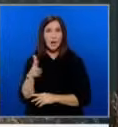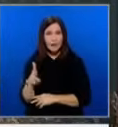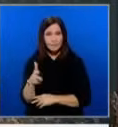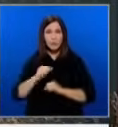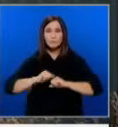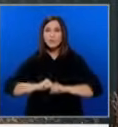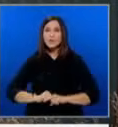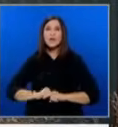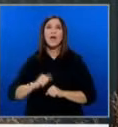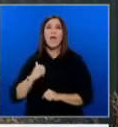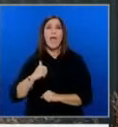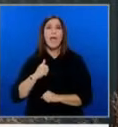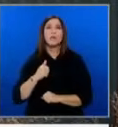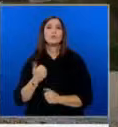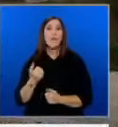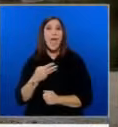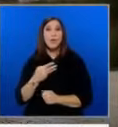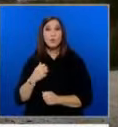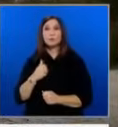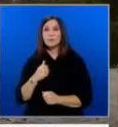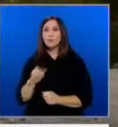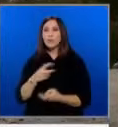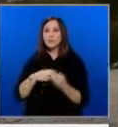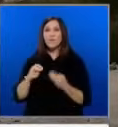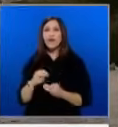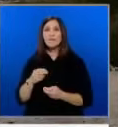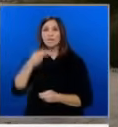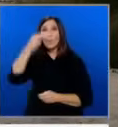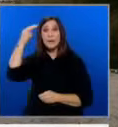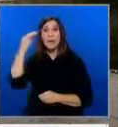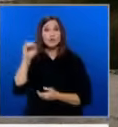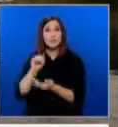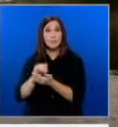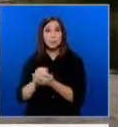камери. Общината и екоинспекцията ще проверяват и оператора на депото, а